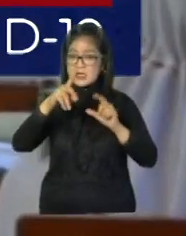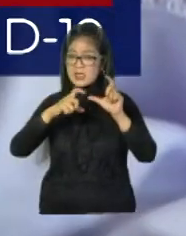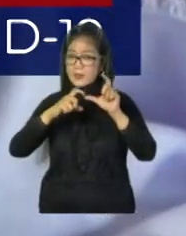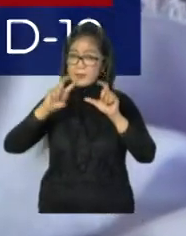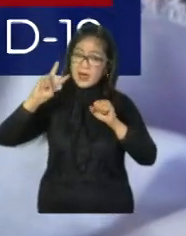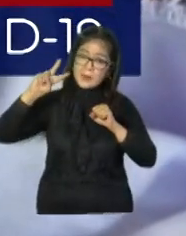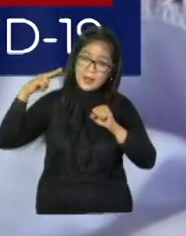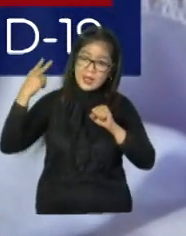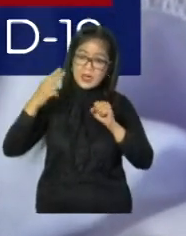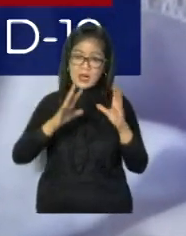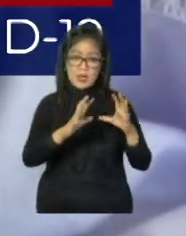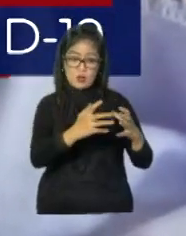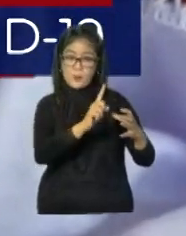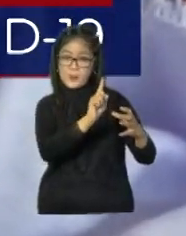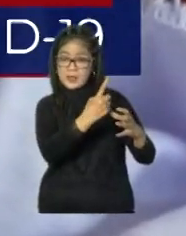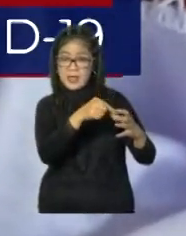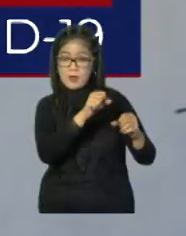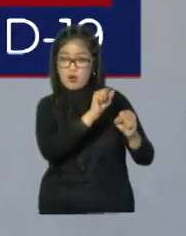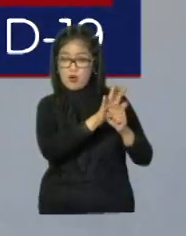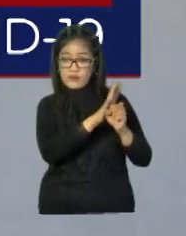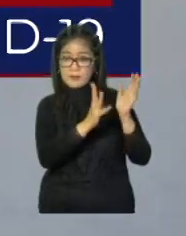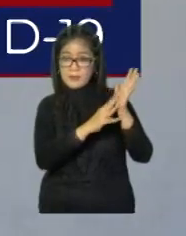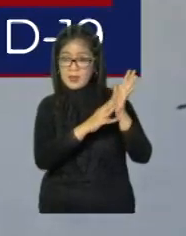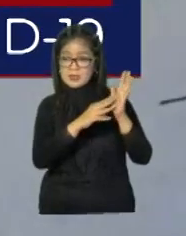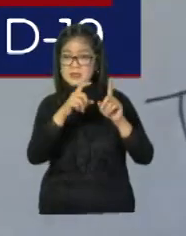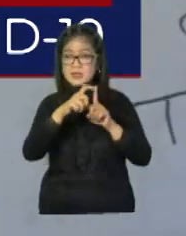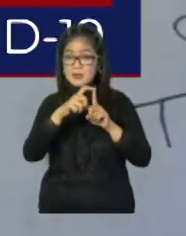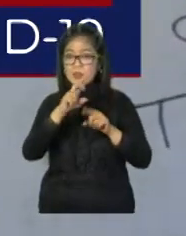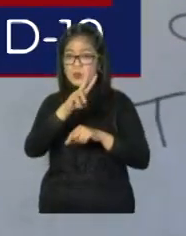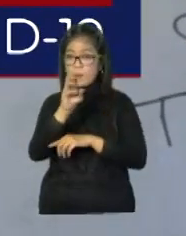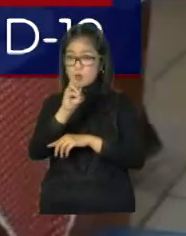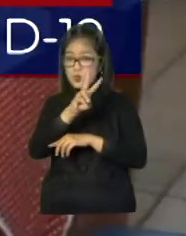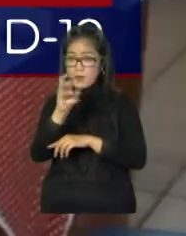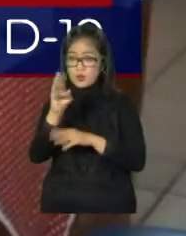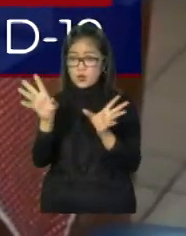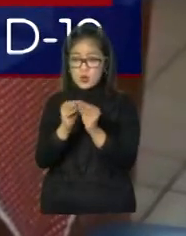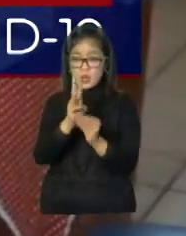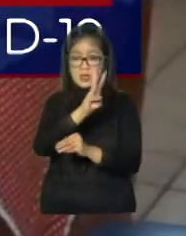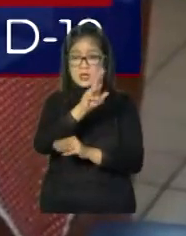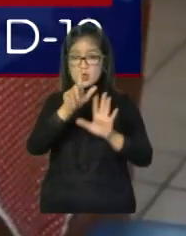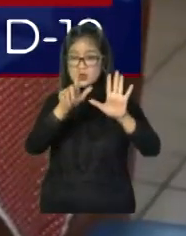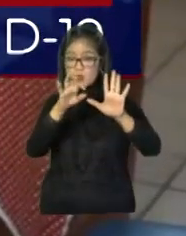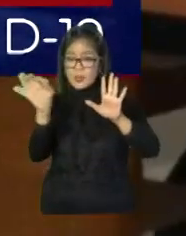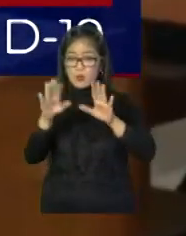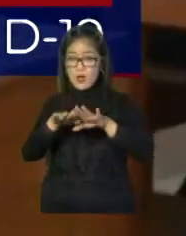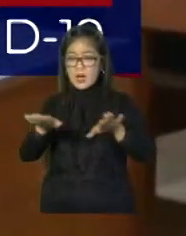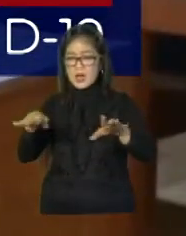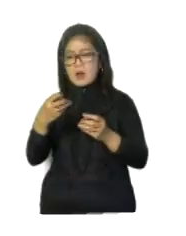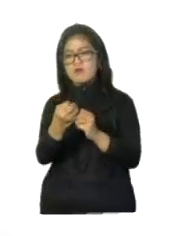gelombang pertama pandemi COVID-19 Maret hingga Desember 2020, 37.000 anak Indonesia terpapar